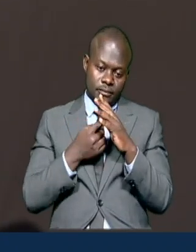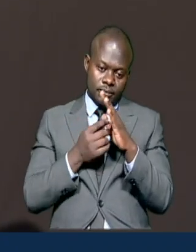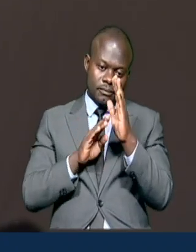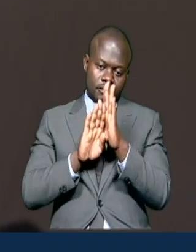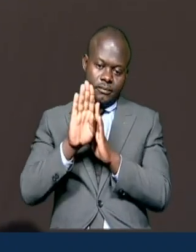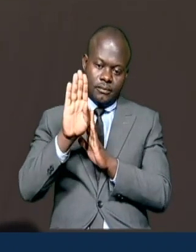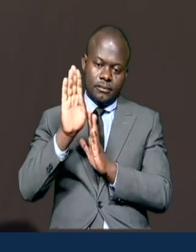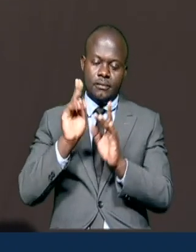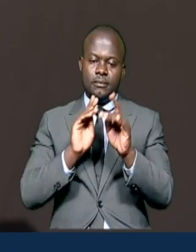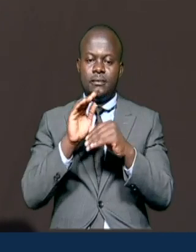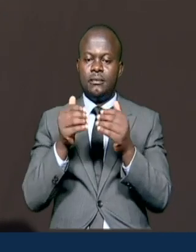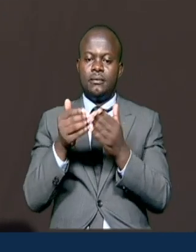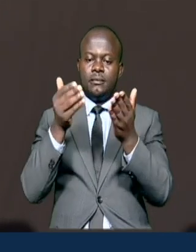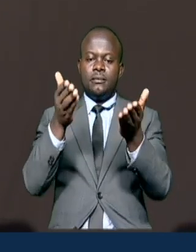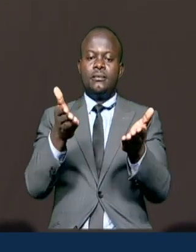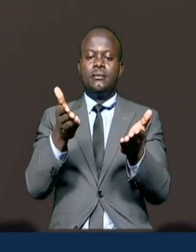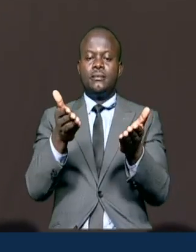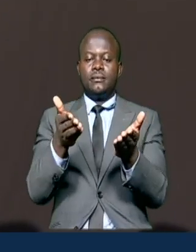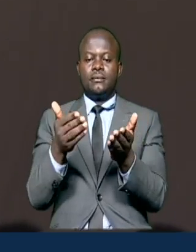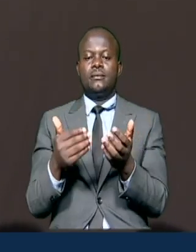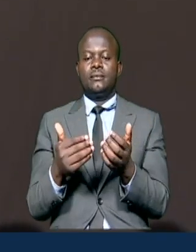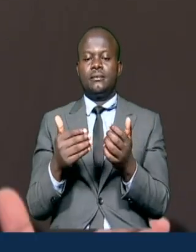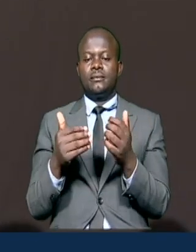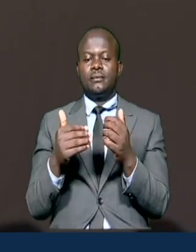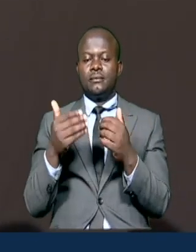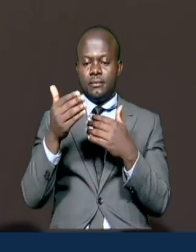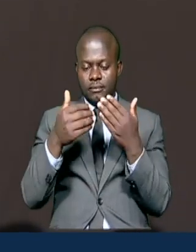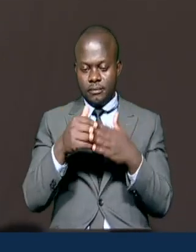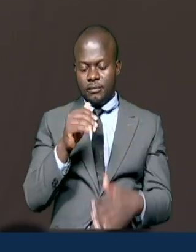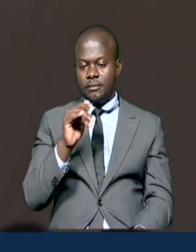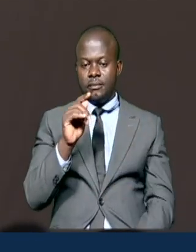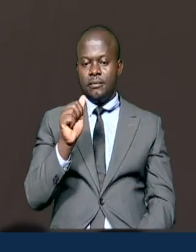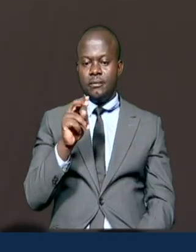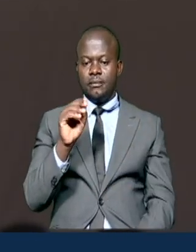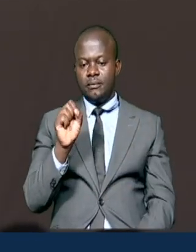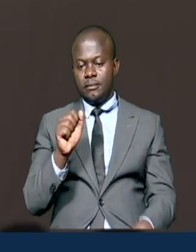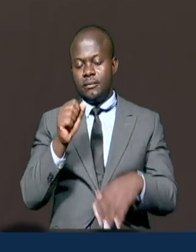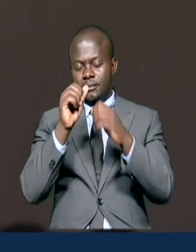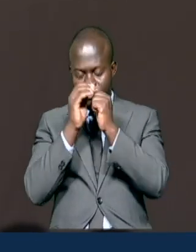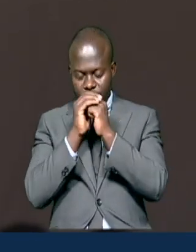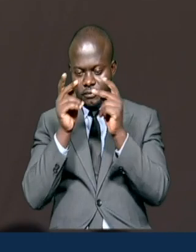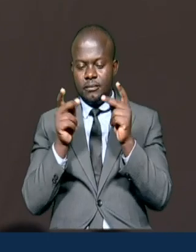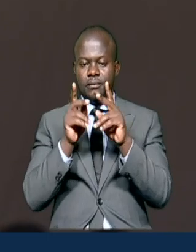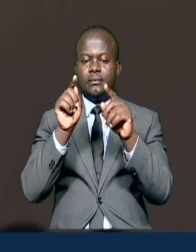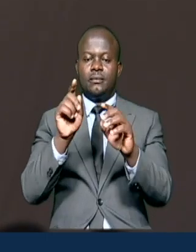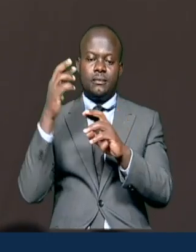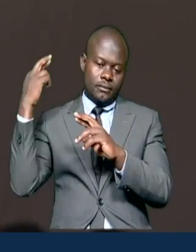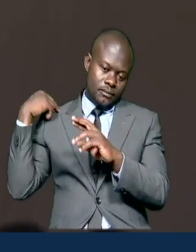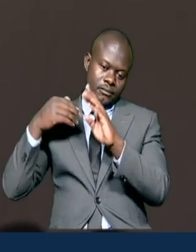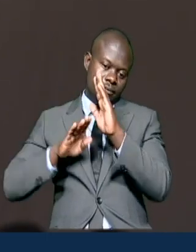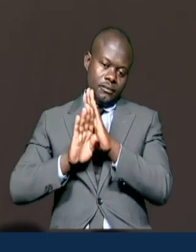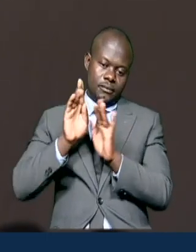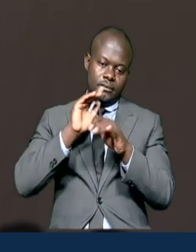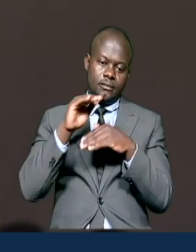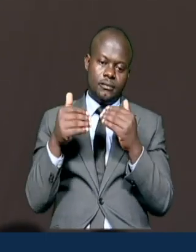y'iterambere ry'abaturage bahatuye, ahari ikanisa, ahari urusengero, inshingano zo guteza imbere